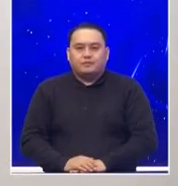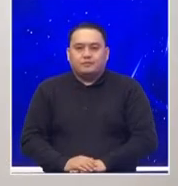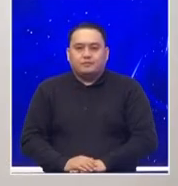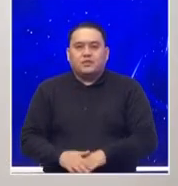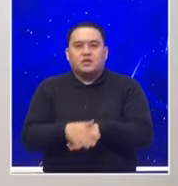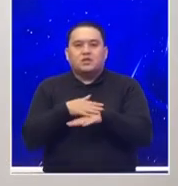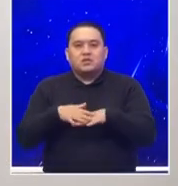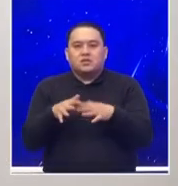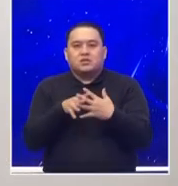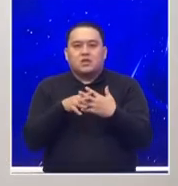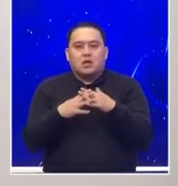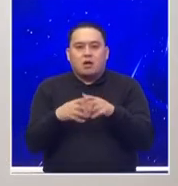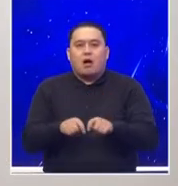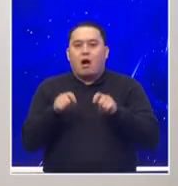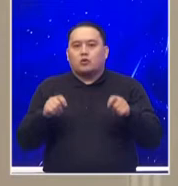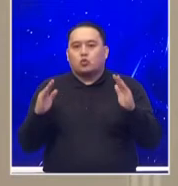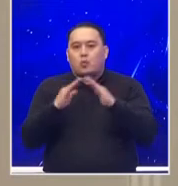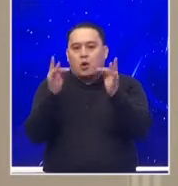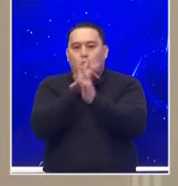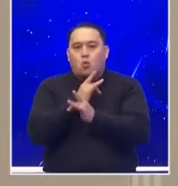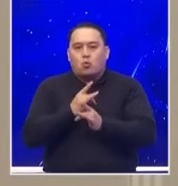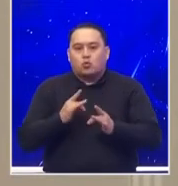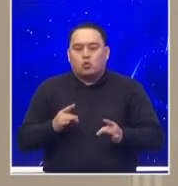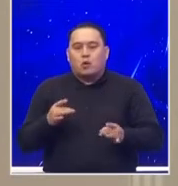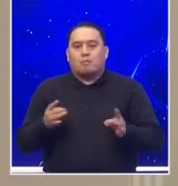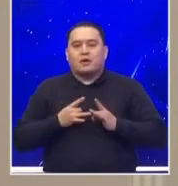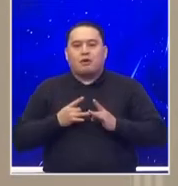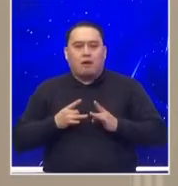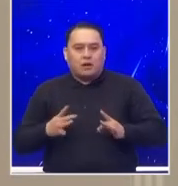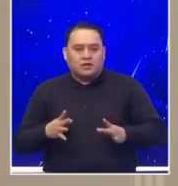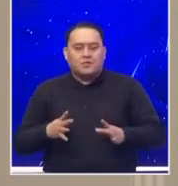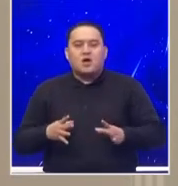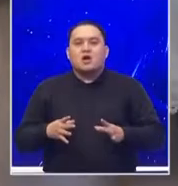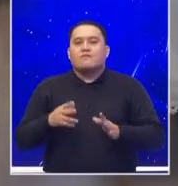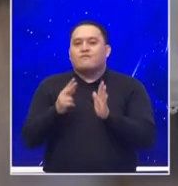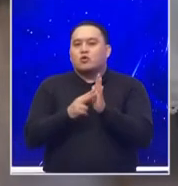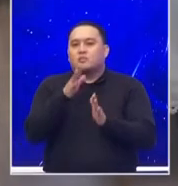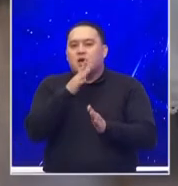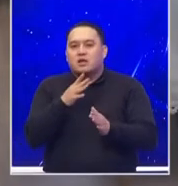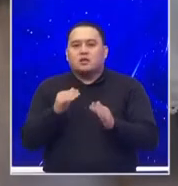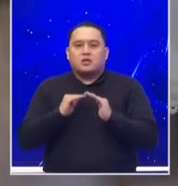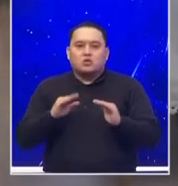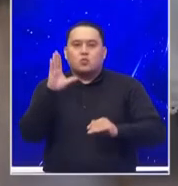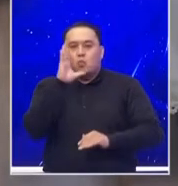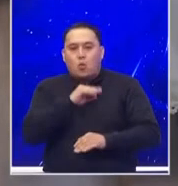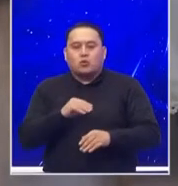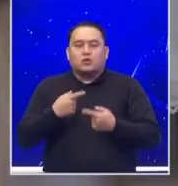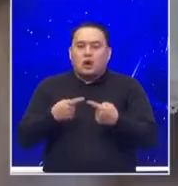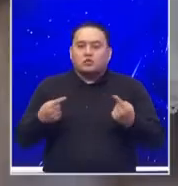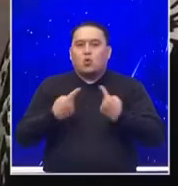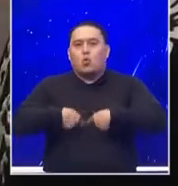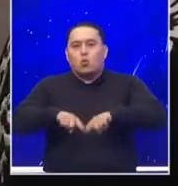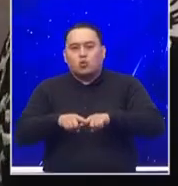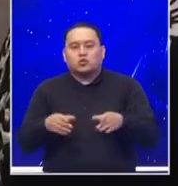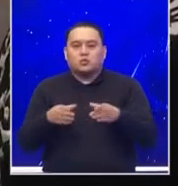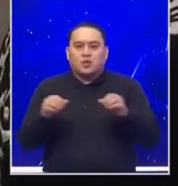жителей села ужин булах открытие дома культуры долгожданный праздник теперь спустя восемь лет их дети снова смогут посещать различные кружки и